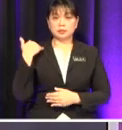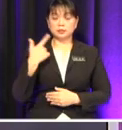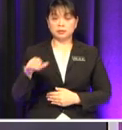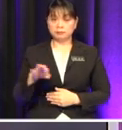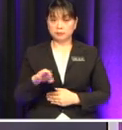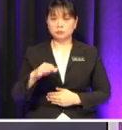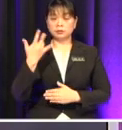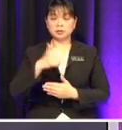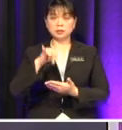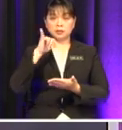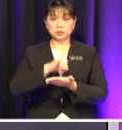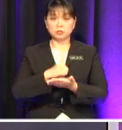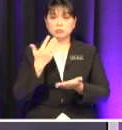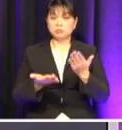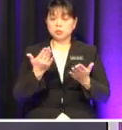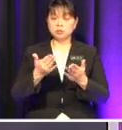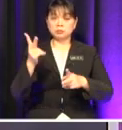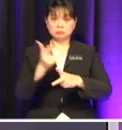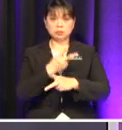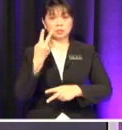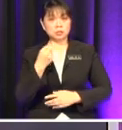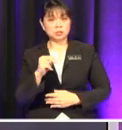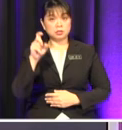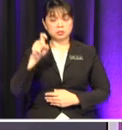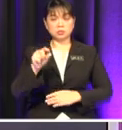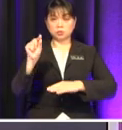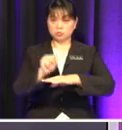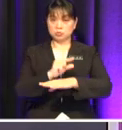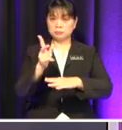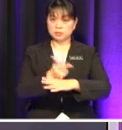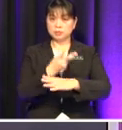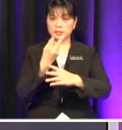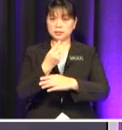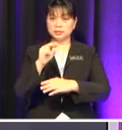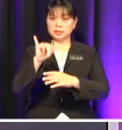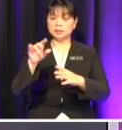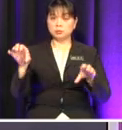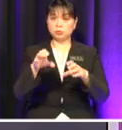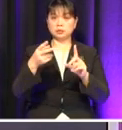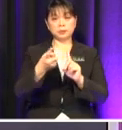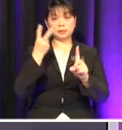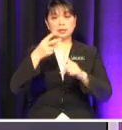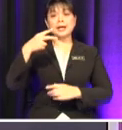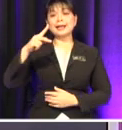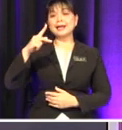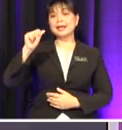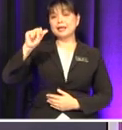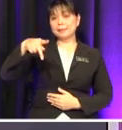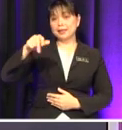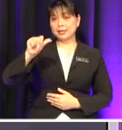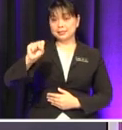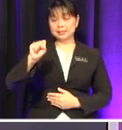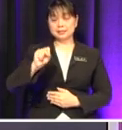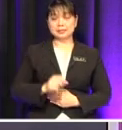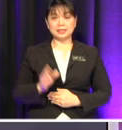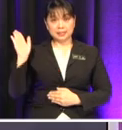daripada itu eee mungkin dari segi pakaian kena guna pakaian yang diperbuat daripada kapas Oke jadi itulah drive yang